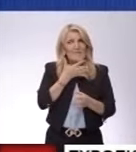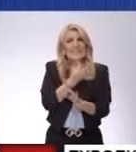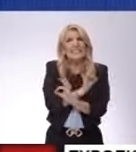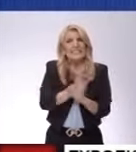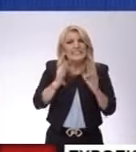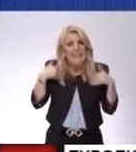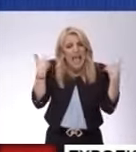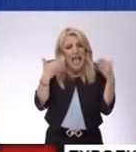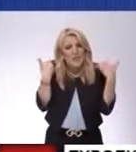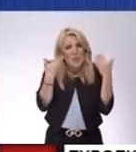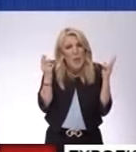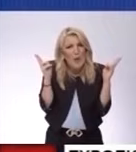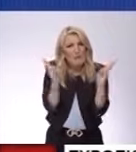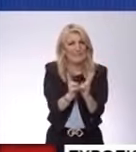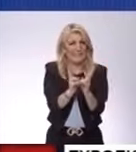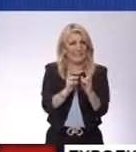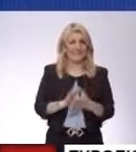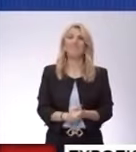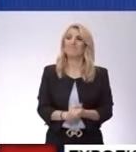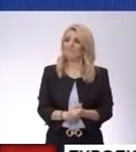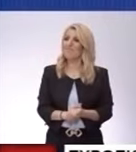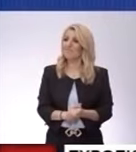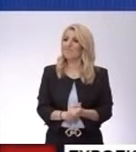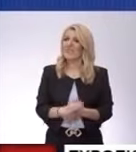να πείσουν ένα μετριοπαθές ακροατήριο να